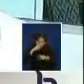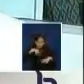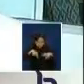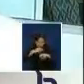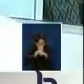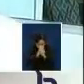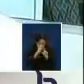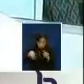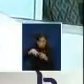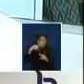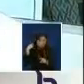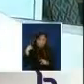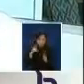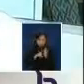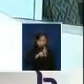่ มันมีเป็น